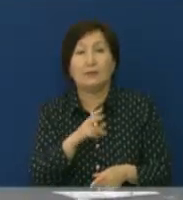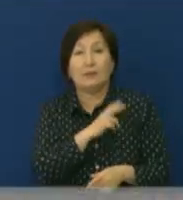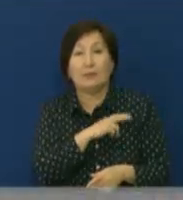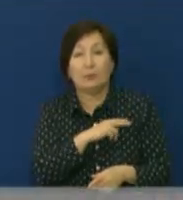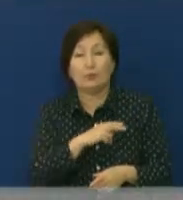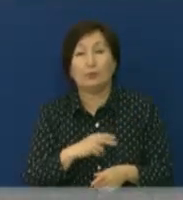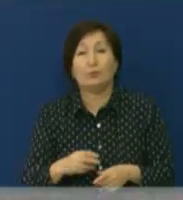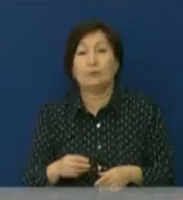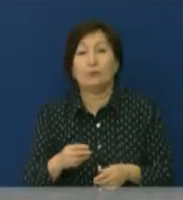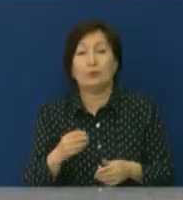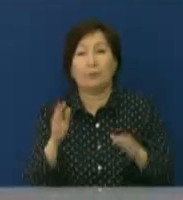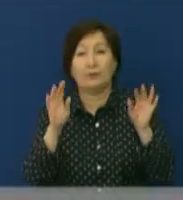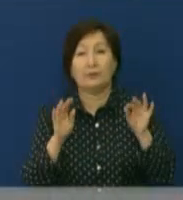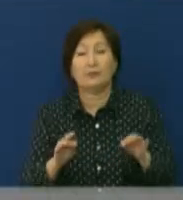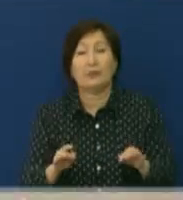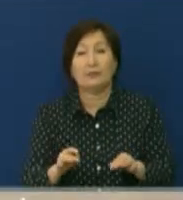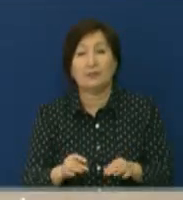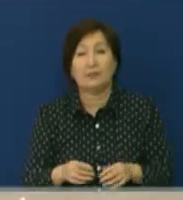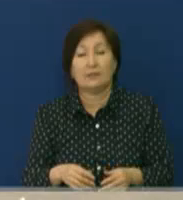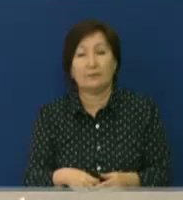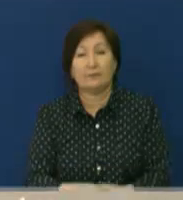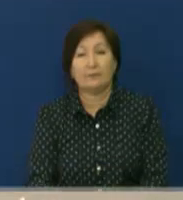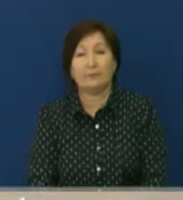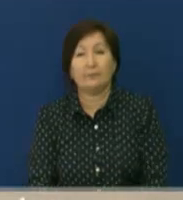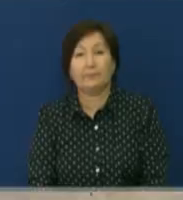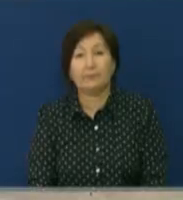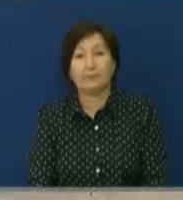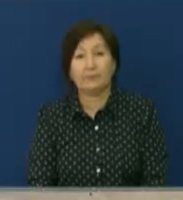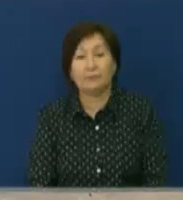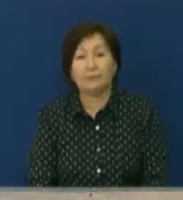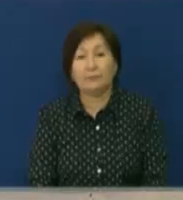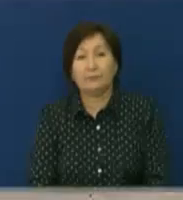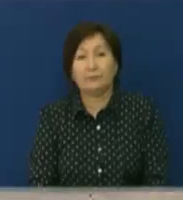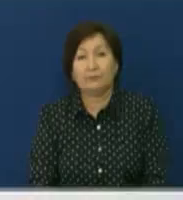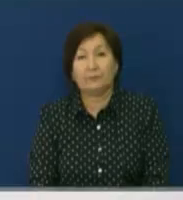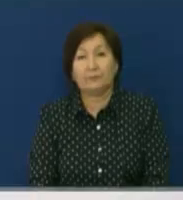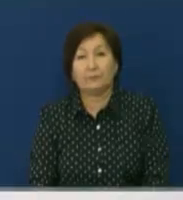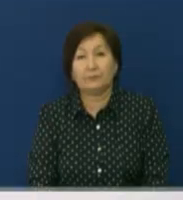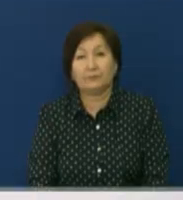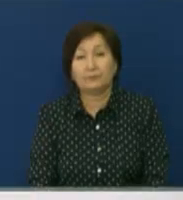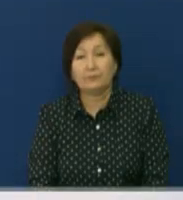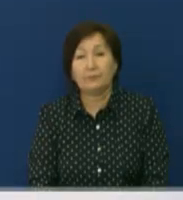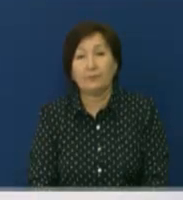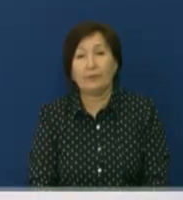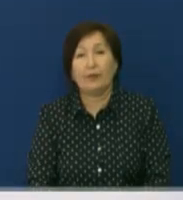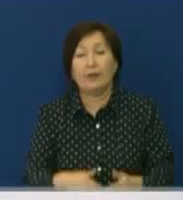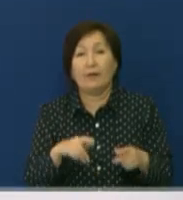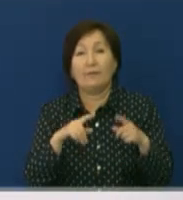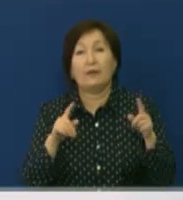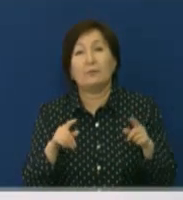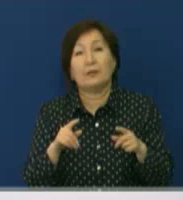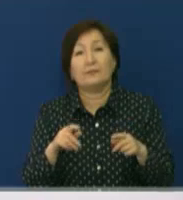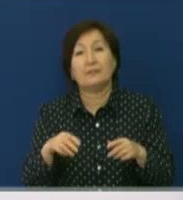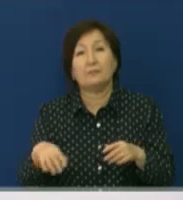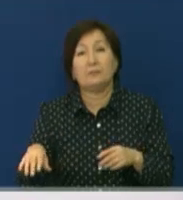осадков сам оценена вкусным кайратулы кайда сайт калиф телеканал семей в рамках всемирного дня